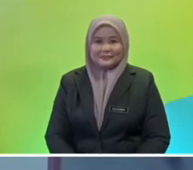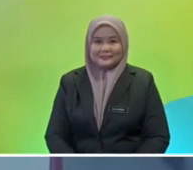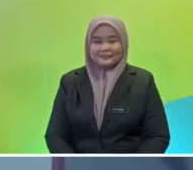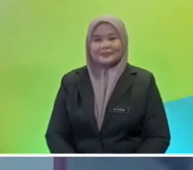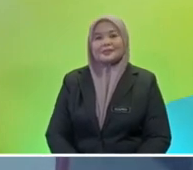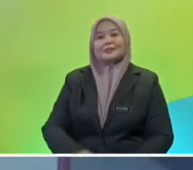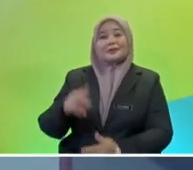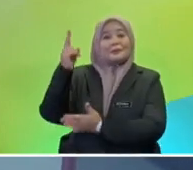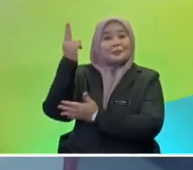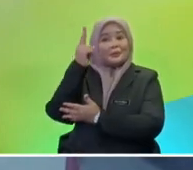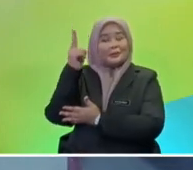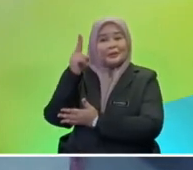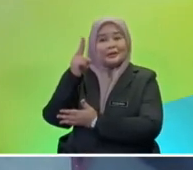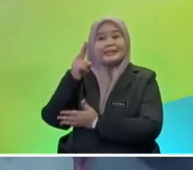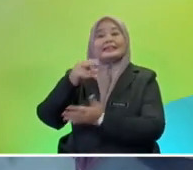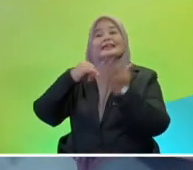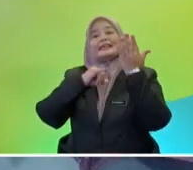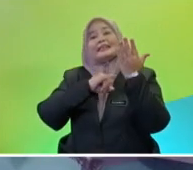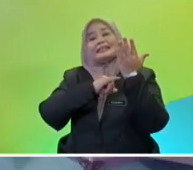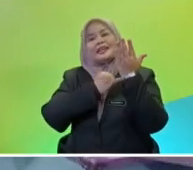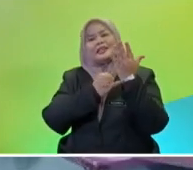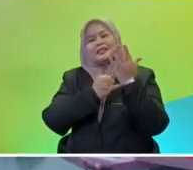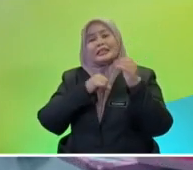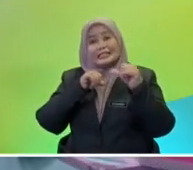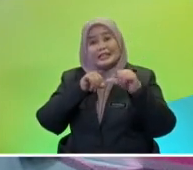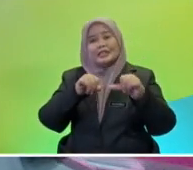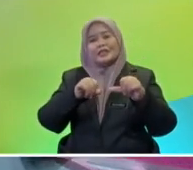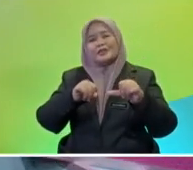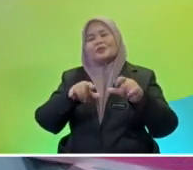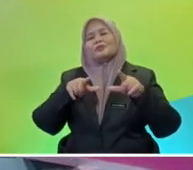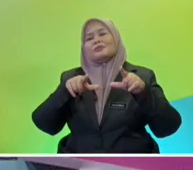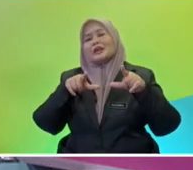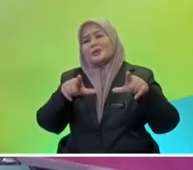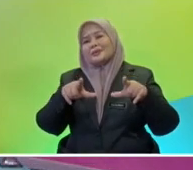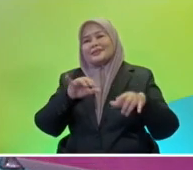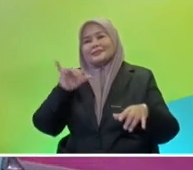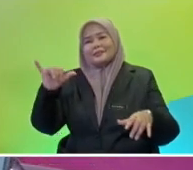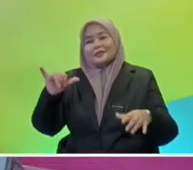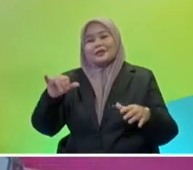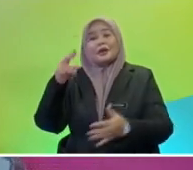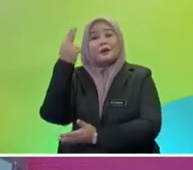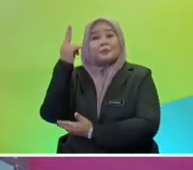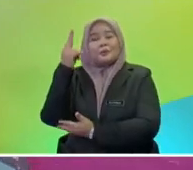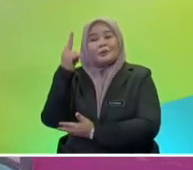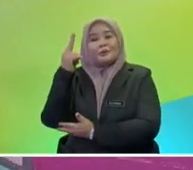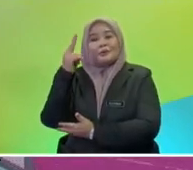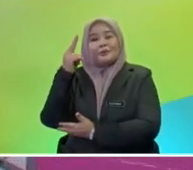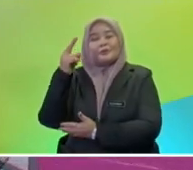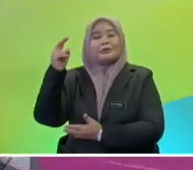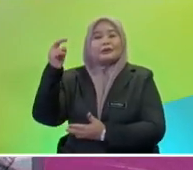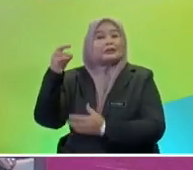pohon jati kuat kayunya pohon Nyon